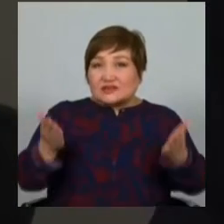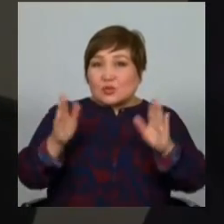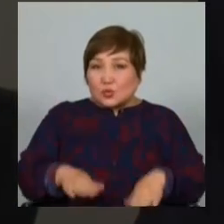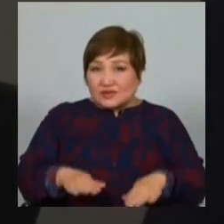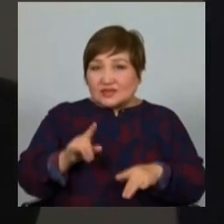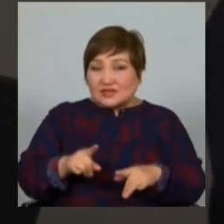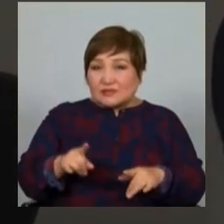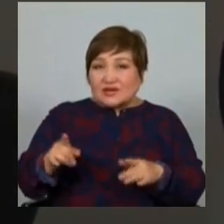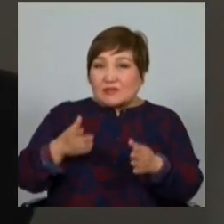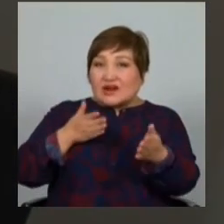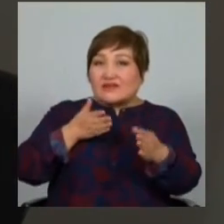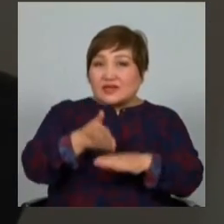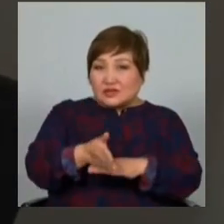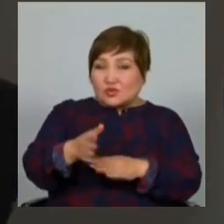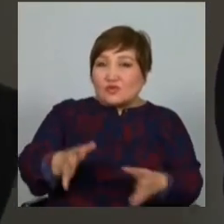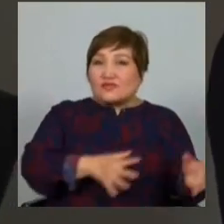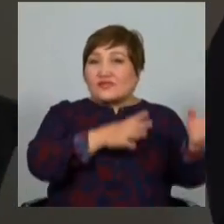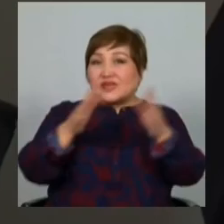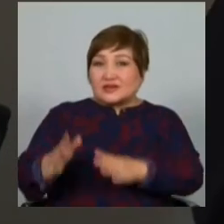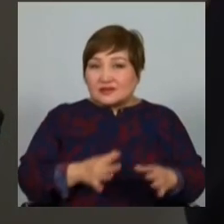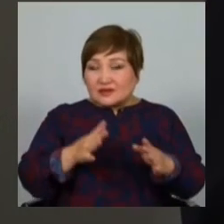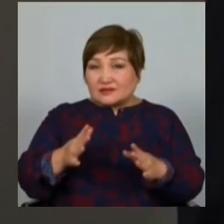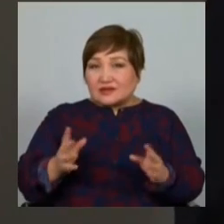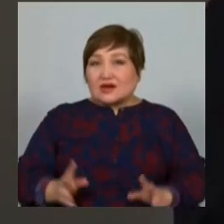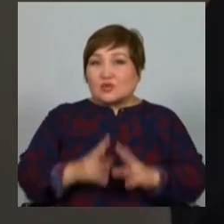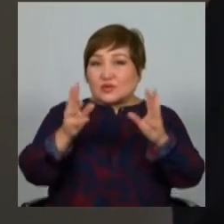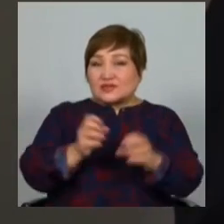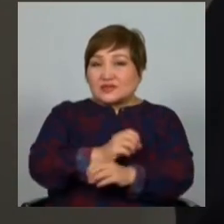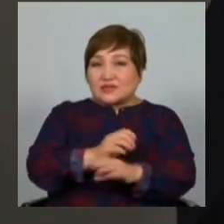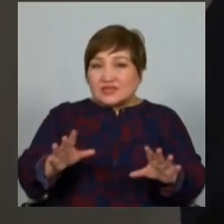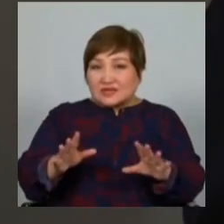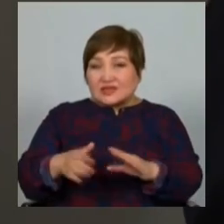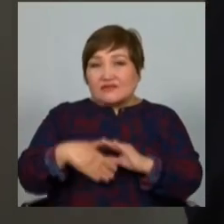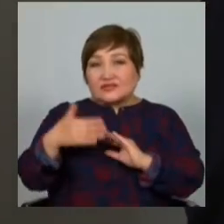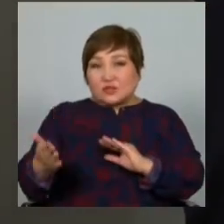огонь у нас распространялся в сторону жилых строений.